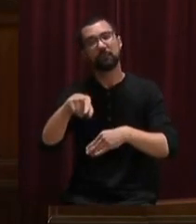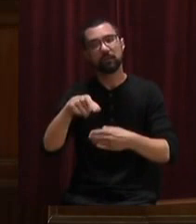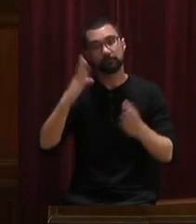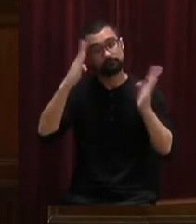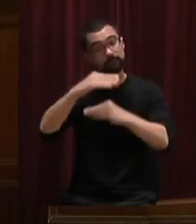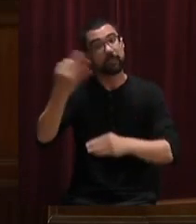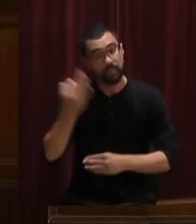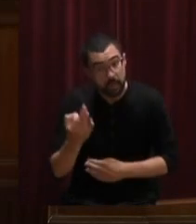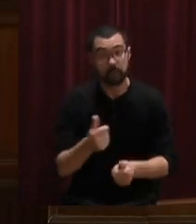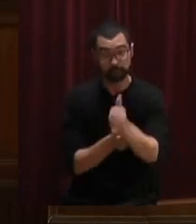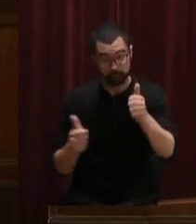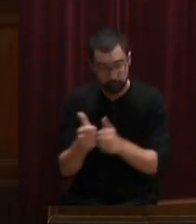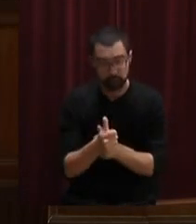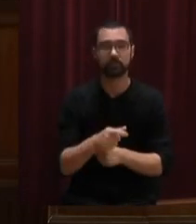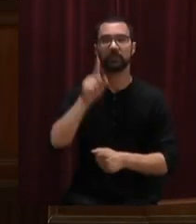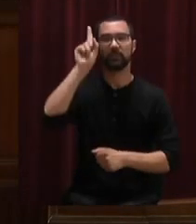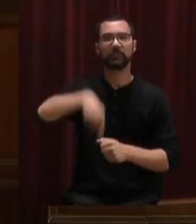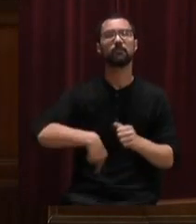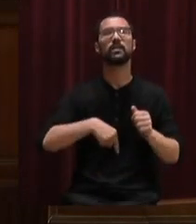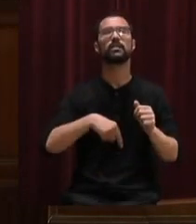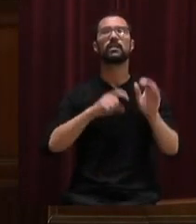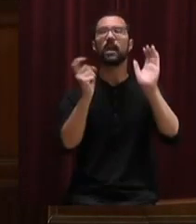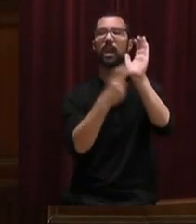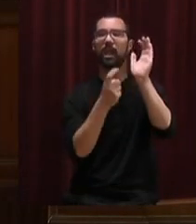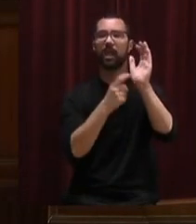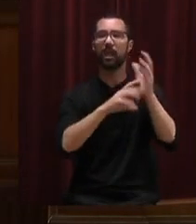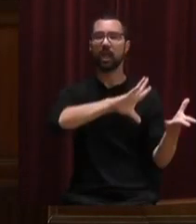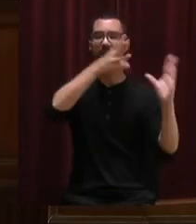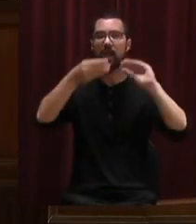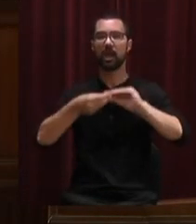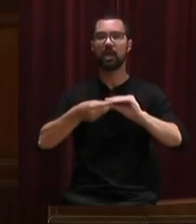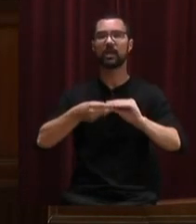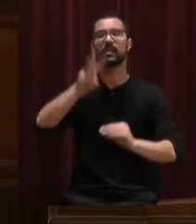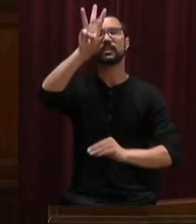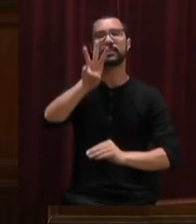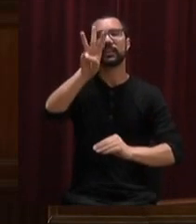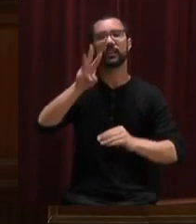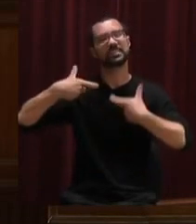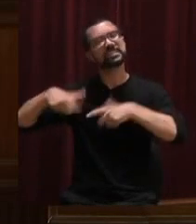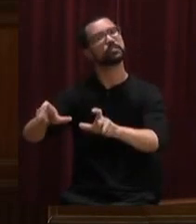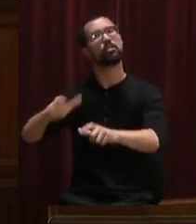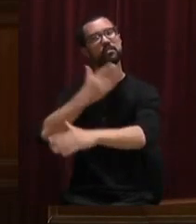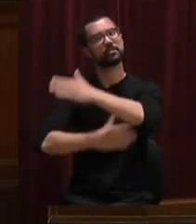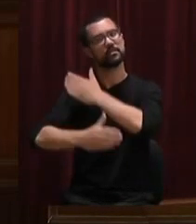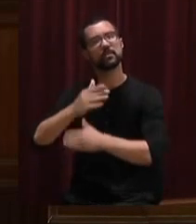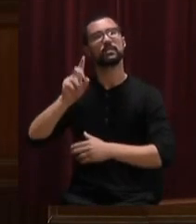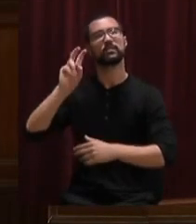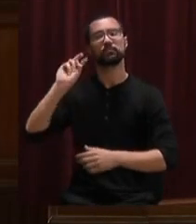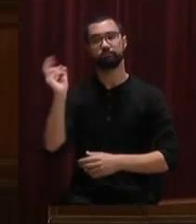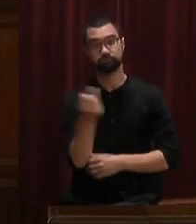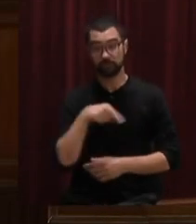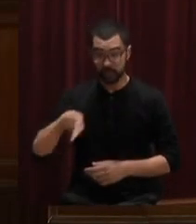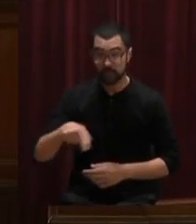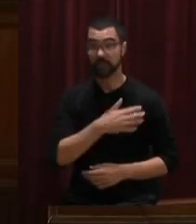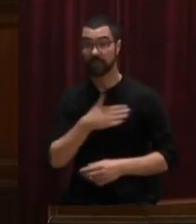pla d'ajuts per finançar els serveis lligats a la llei del tercer sector. Senyores i senyors diputats, aquesta col·laboració entre